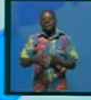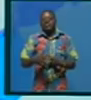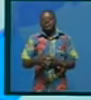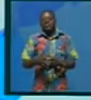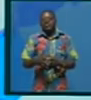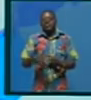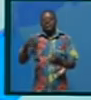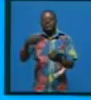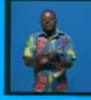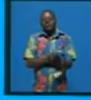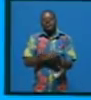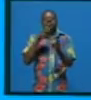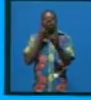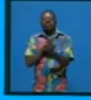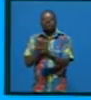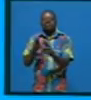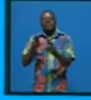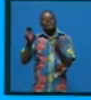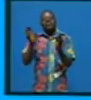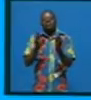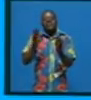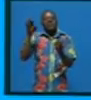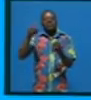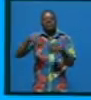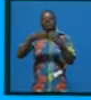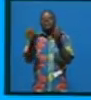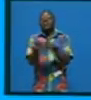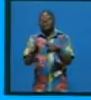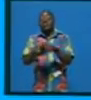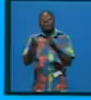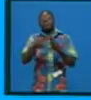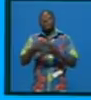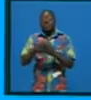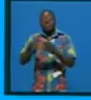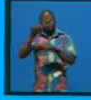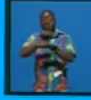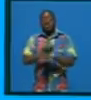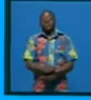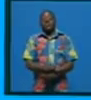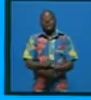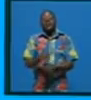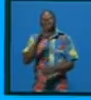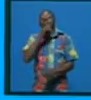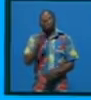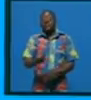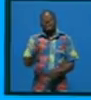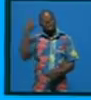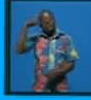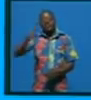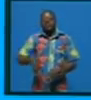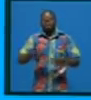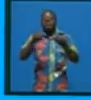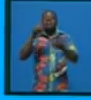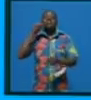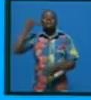Nouvelle fusillade dans un établissement comme les États-Unis en ont l'habitude. Un ancien lycéen est l'auteur de la fusillade perpétrée hier à